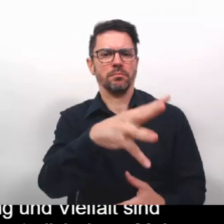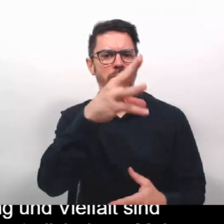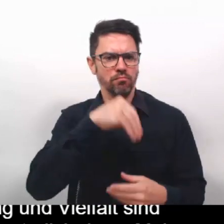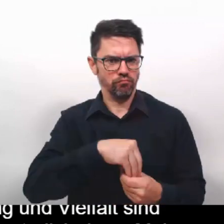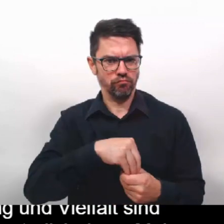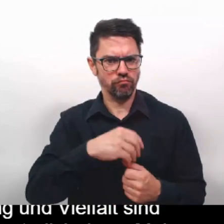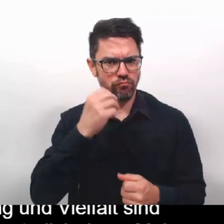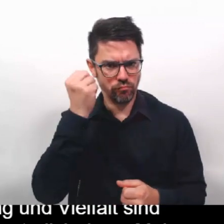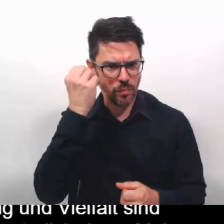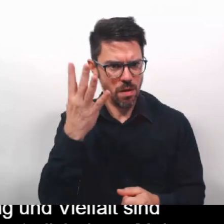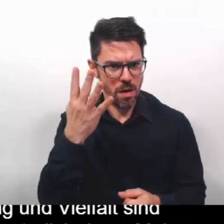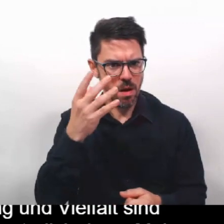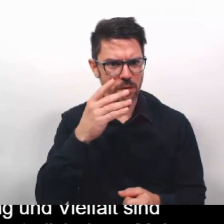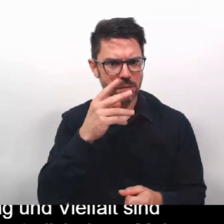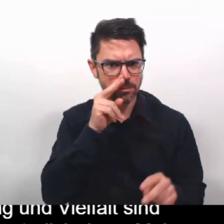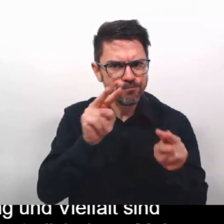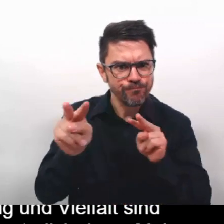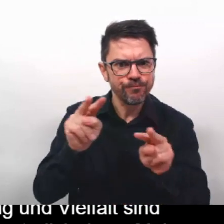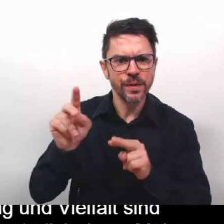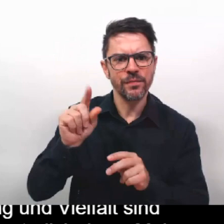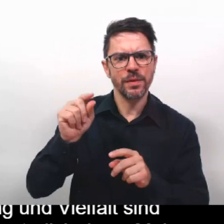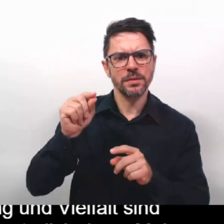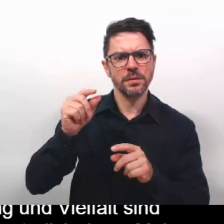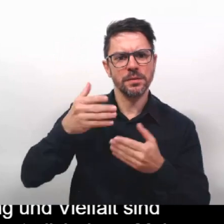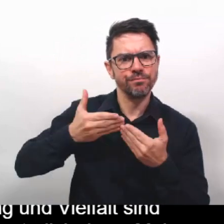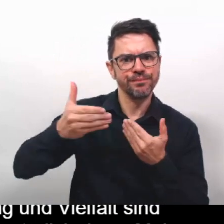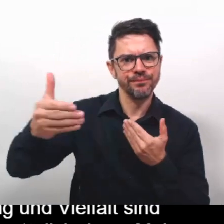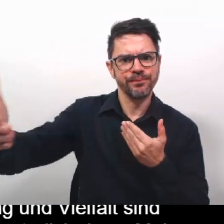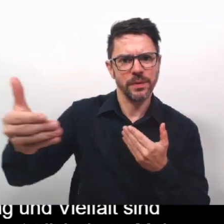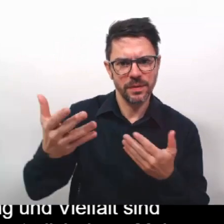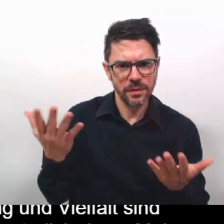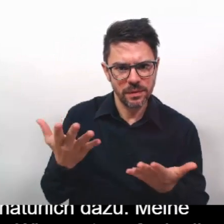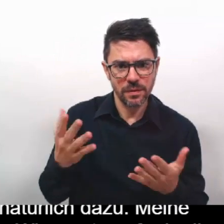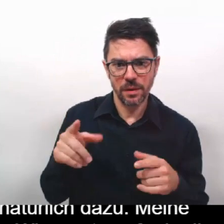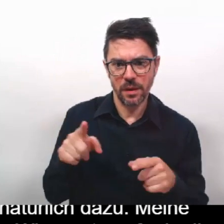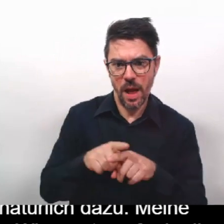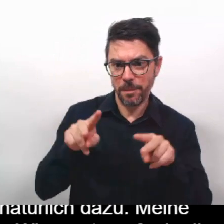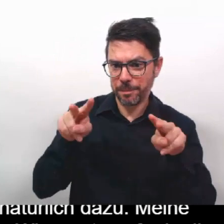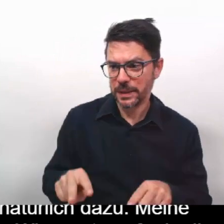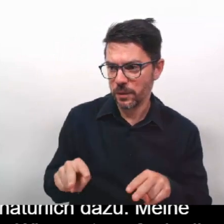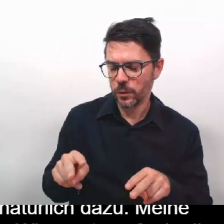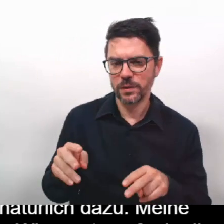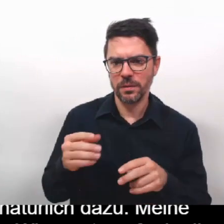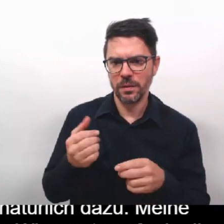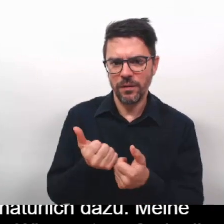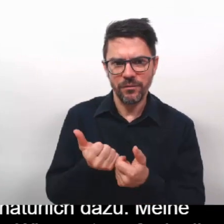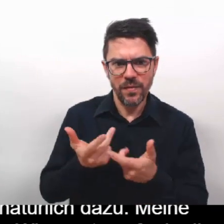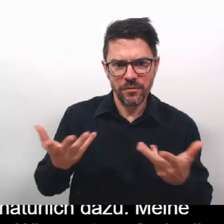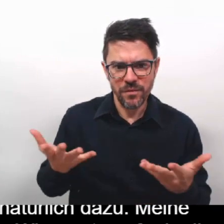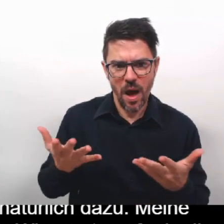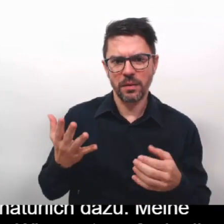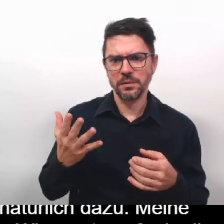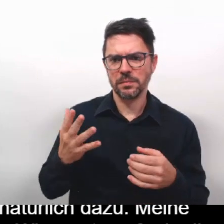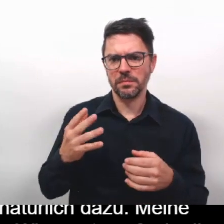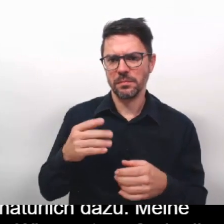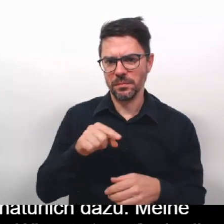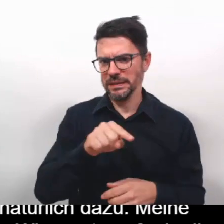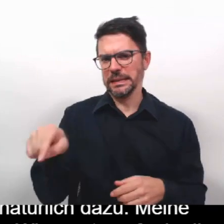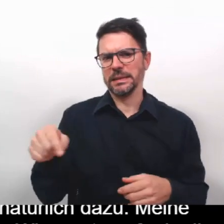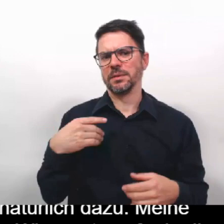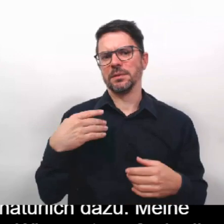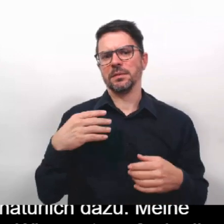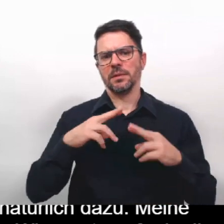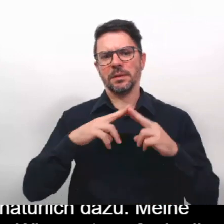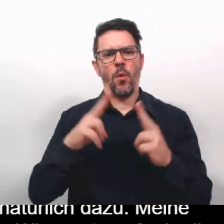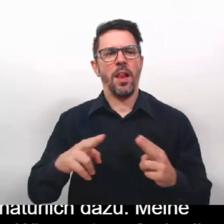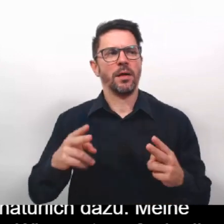Start-ups an den Hochschulen. Wir werden den Professoren und Professoren ein Gründungsfreisemester ermöglichen. Ein ganz wichtiger Punkt,